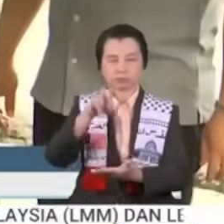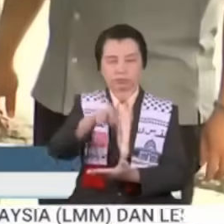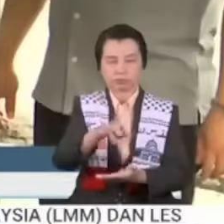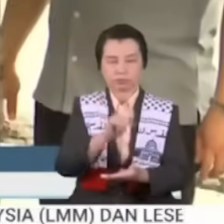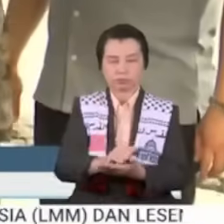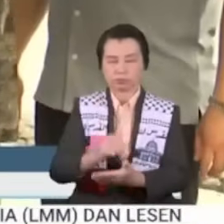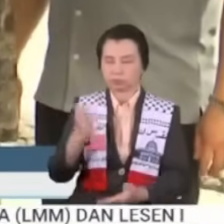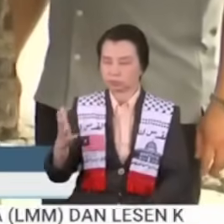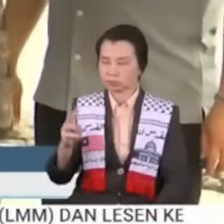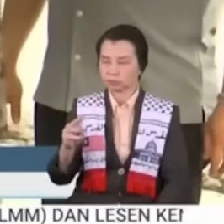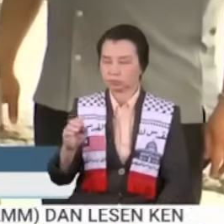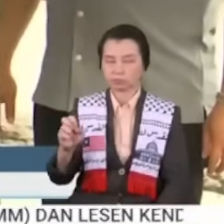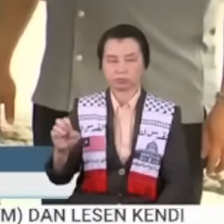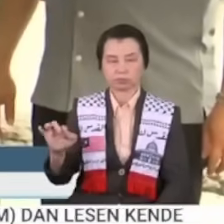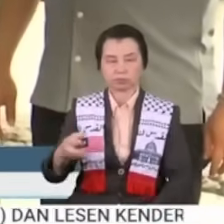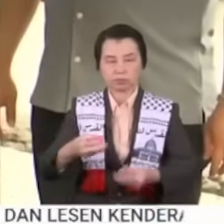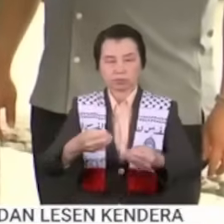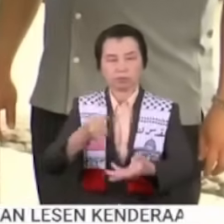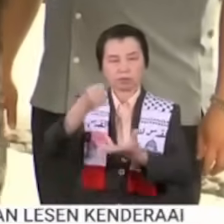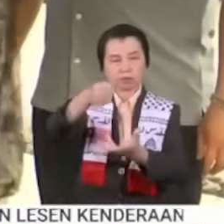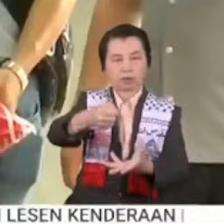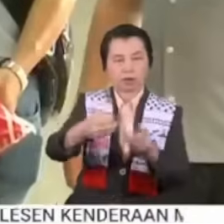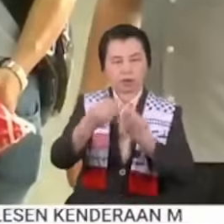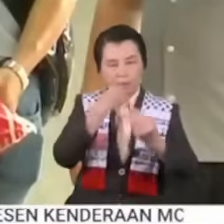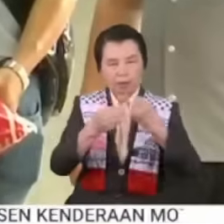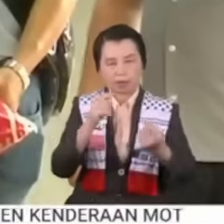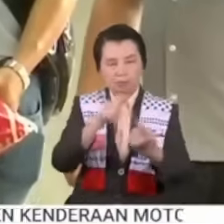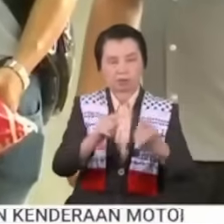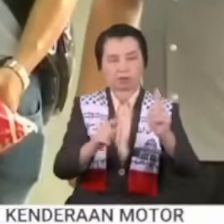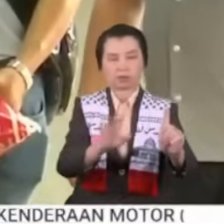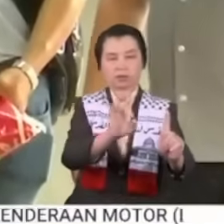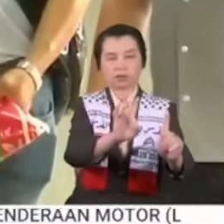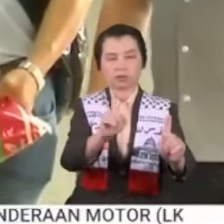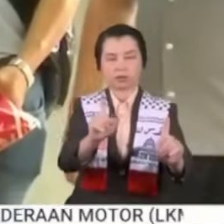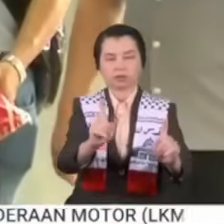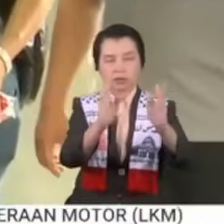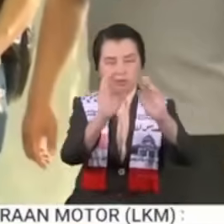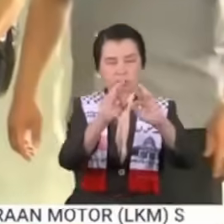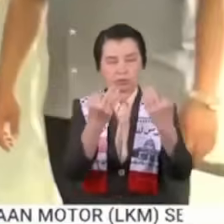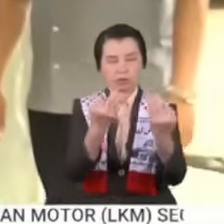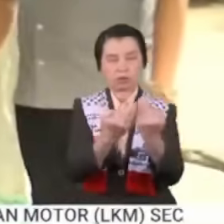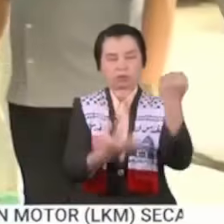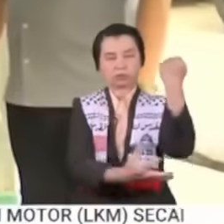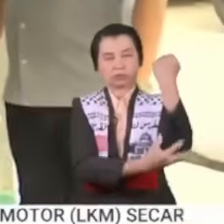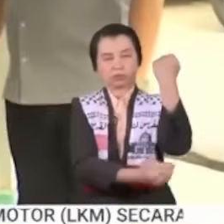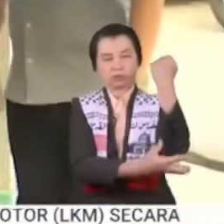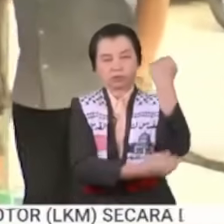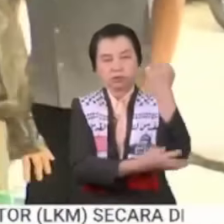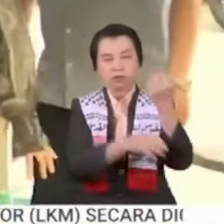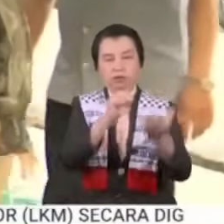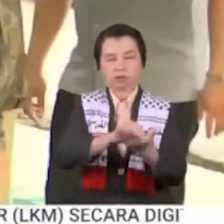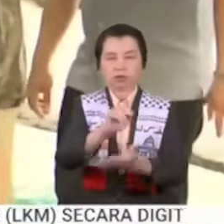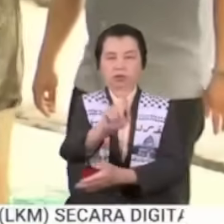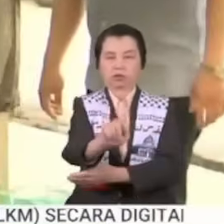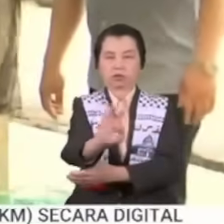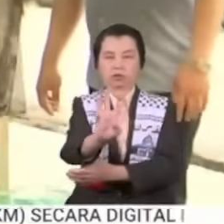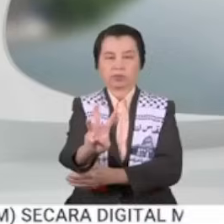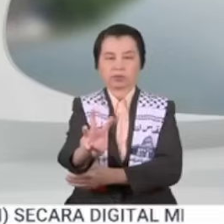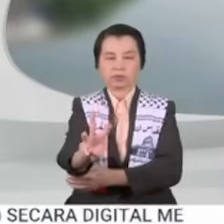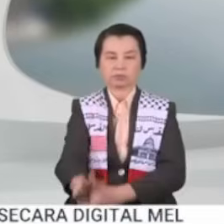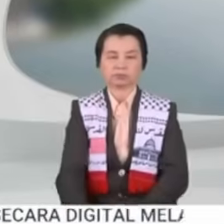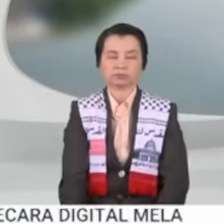Sami turut menyampaikan bantuan bakul makanan kepada 181 untuk keluarga kurang berkemampuan di